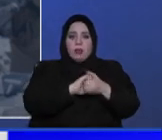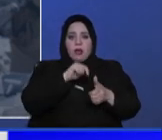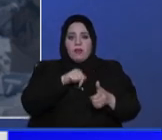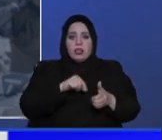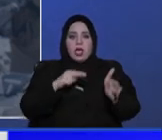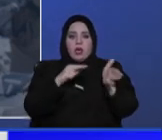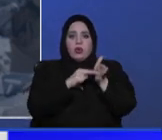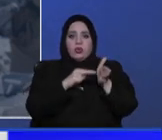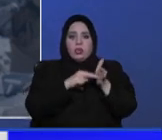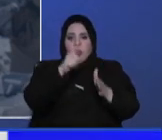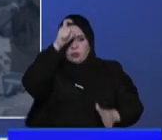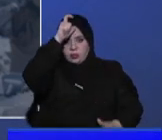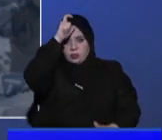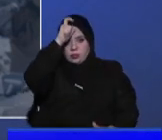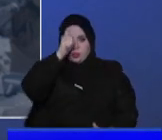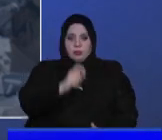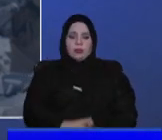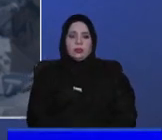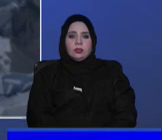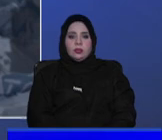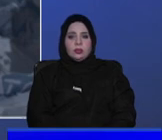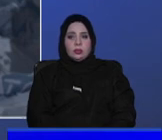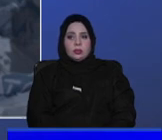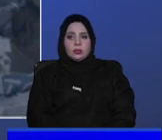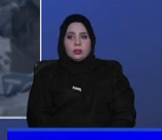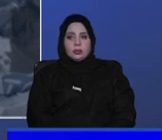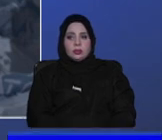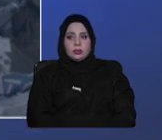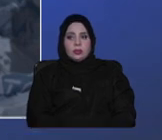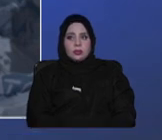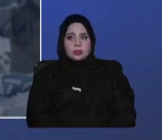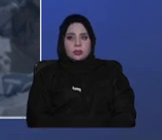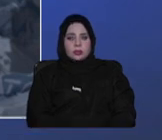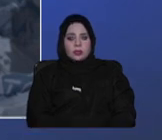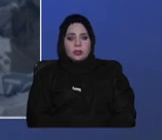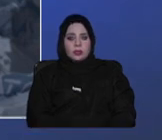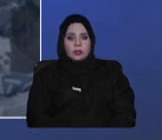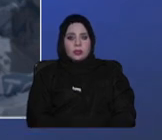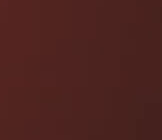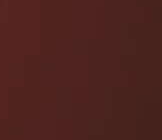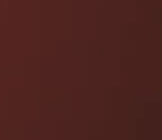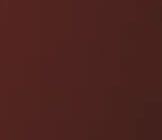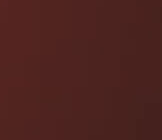في دعم الاشقاء والاصدقاء في جمهوريه سوريا وتركيا